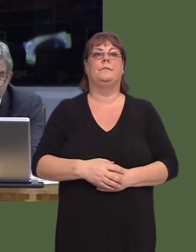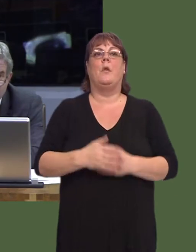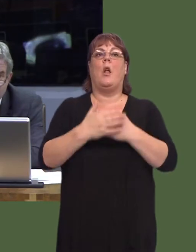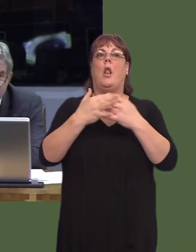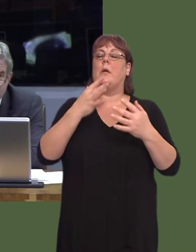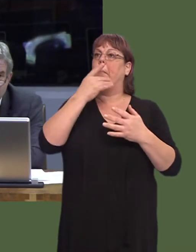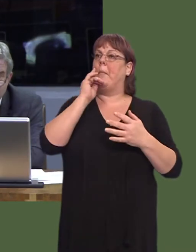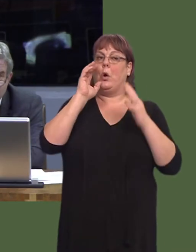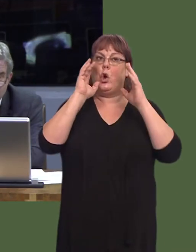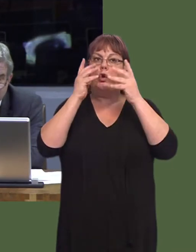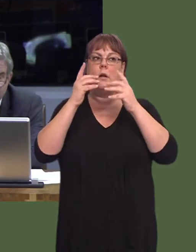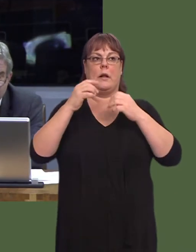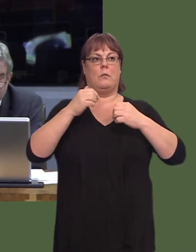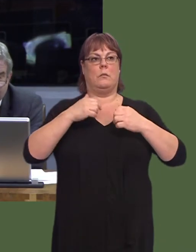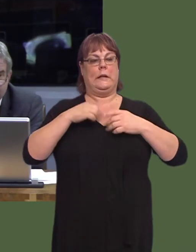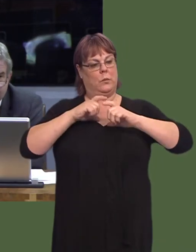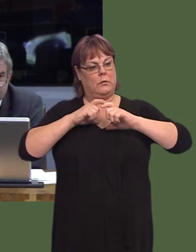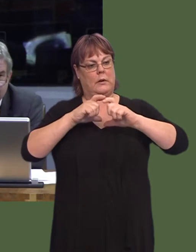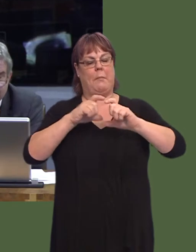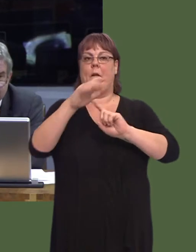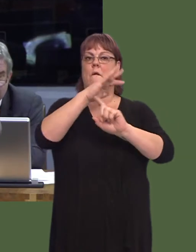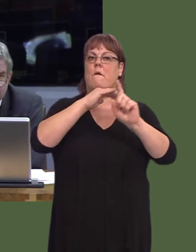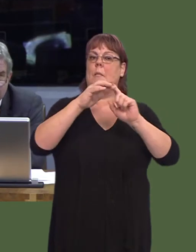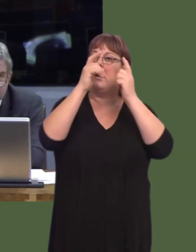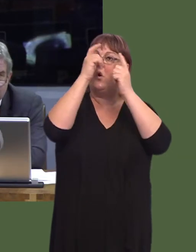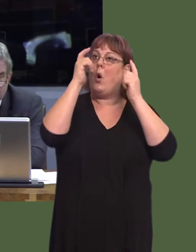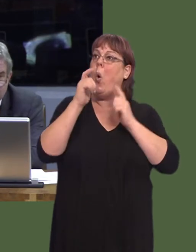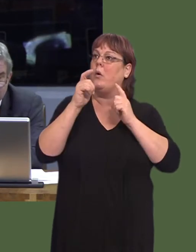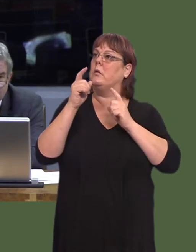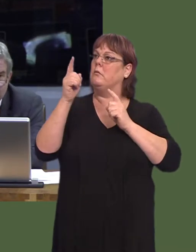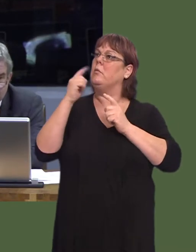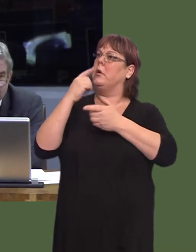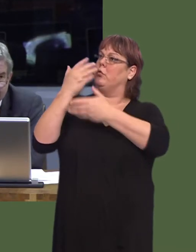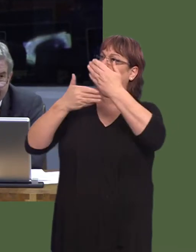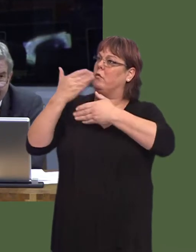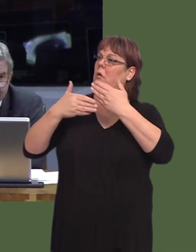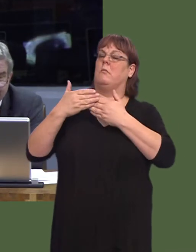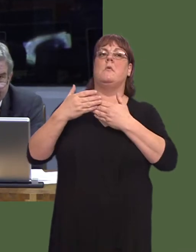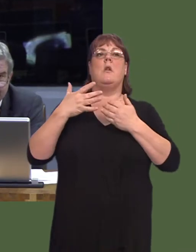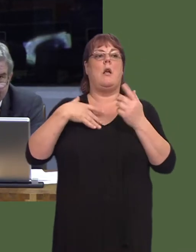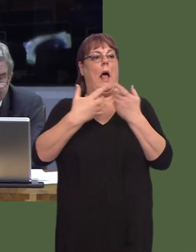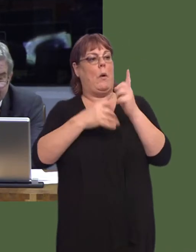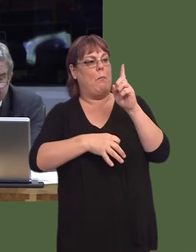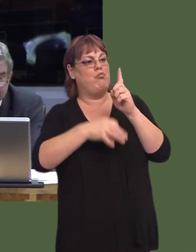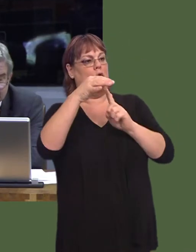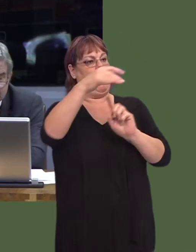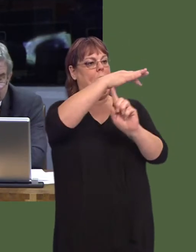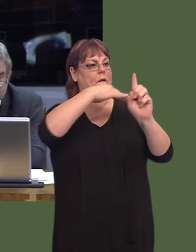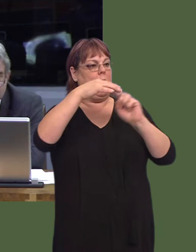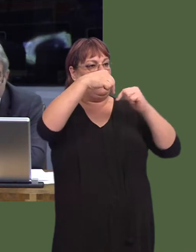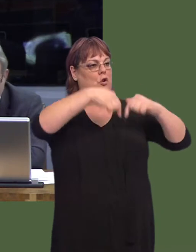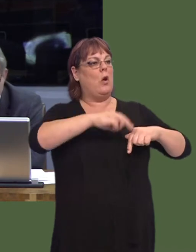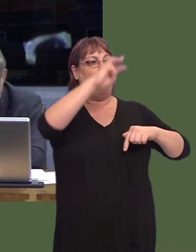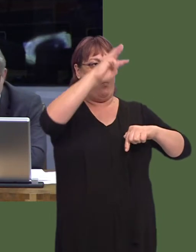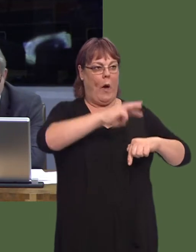cyfreithiau amgylcheddol sydd yn ymddiffyn. Ar hyn i chi newid ysgrifio ar y ffordd ni wedi gwella ar ymgylchedd yma yng Nghymru ac yn Prydain.